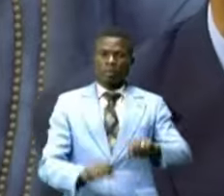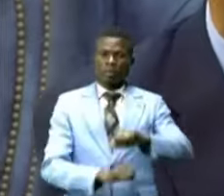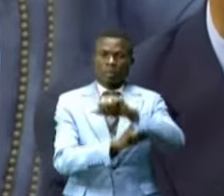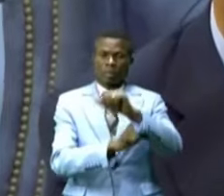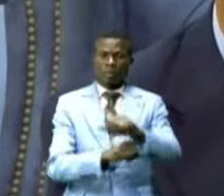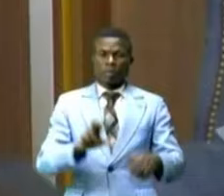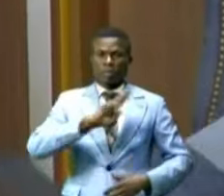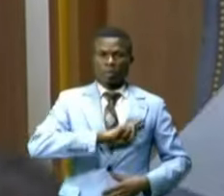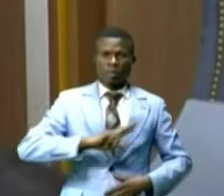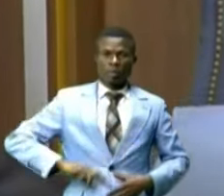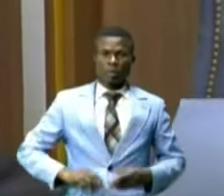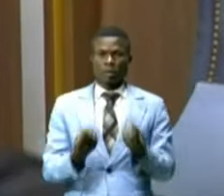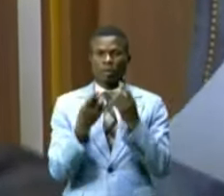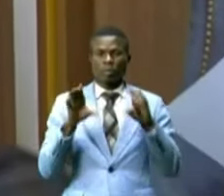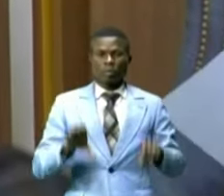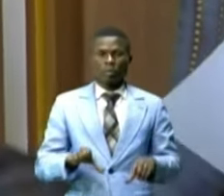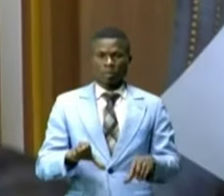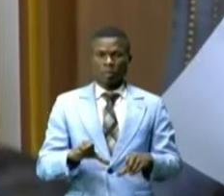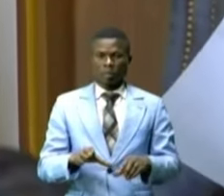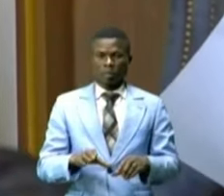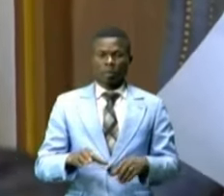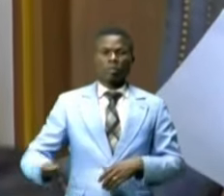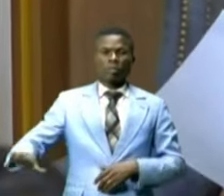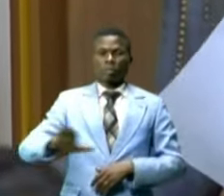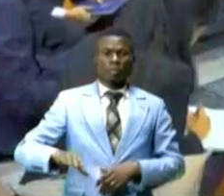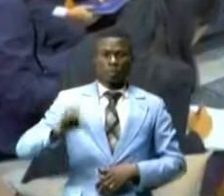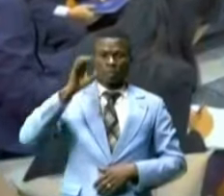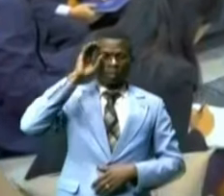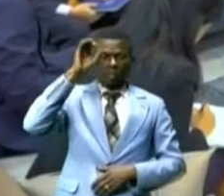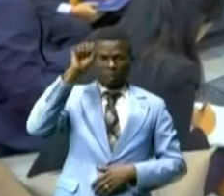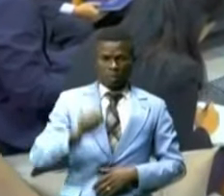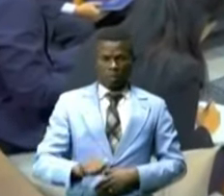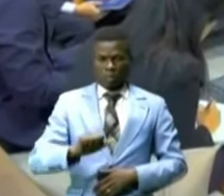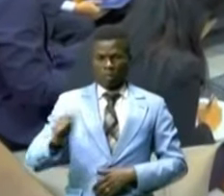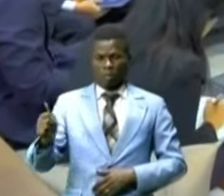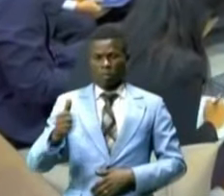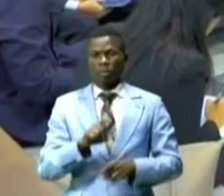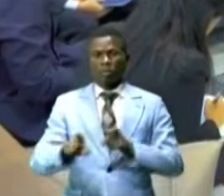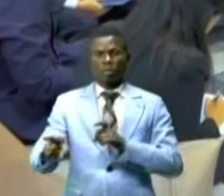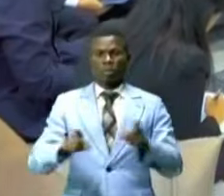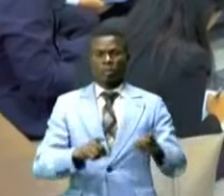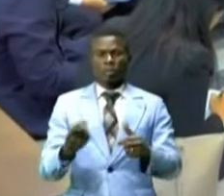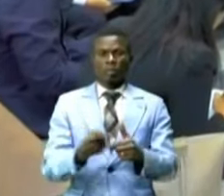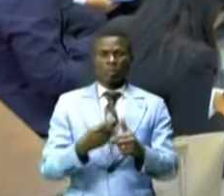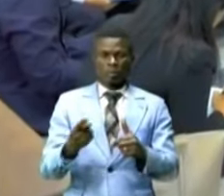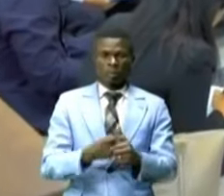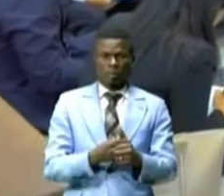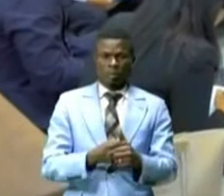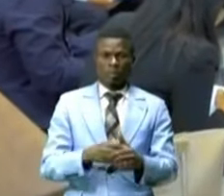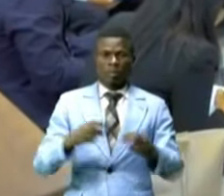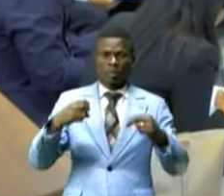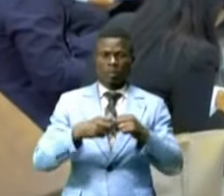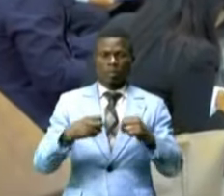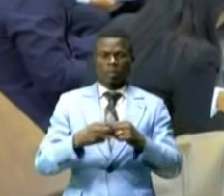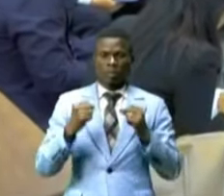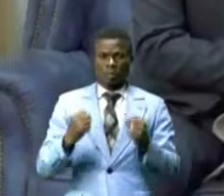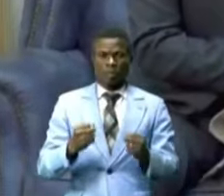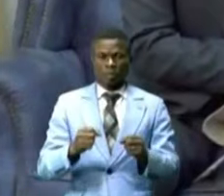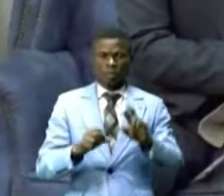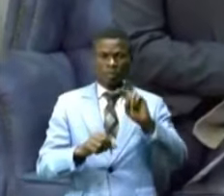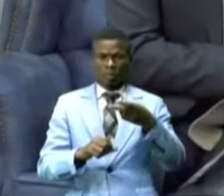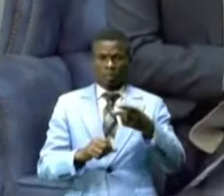la République démocratique du Congo par la Corée du Sud dans d'autres domaines, notamment d'énergie durable et